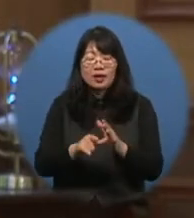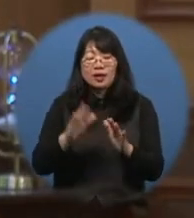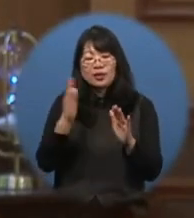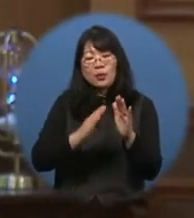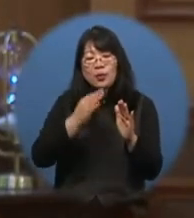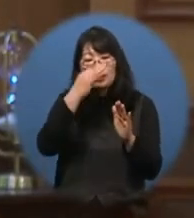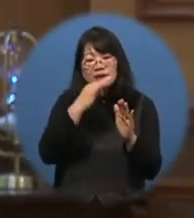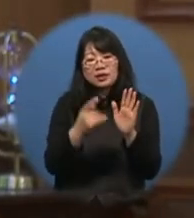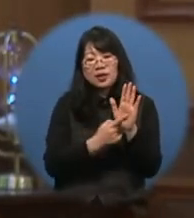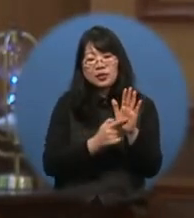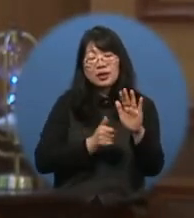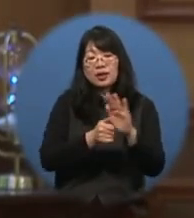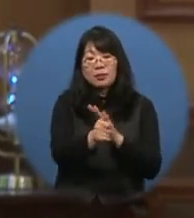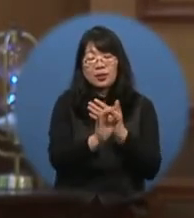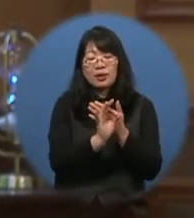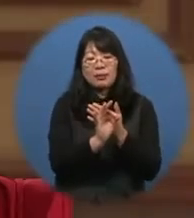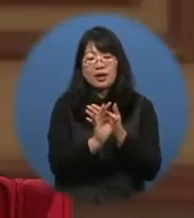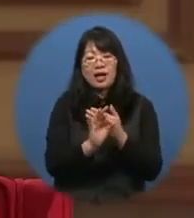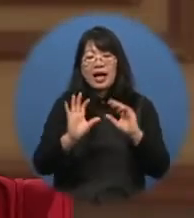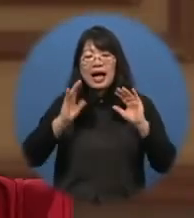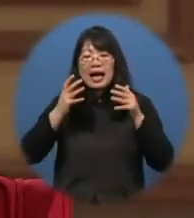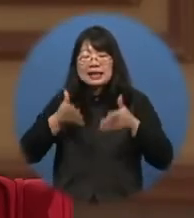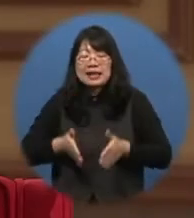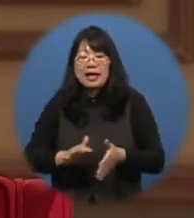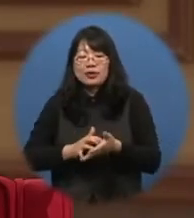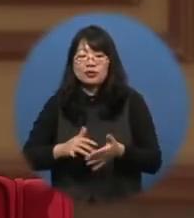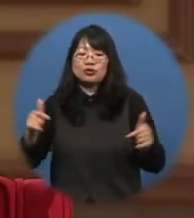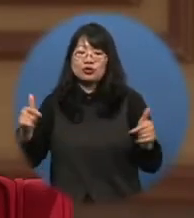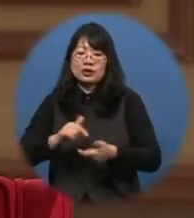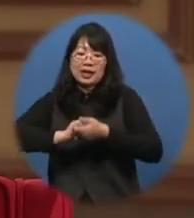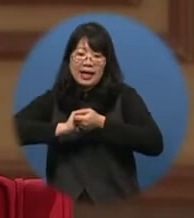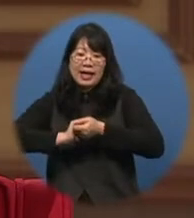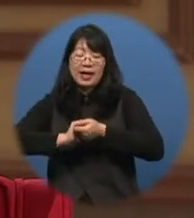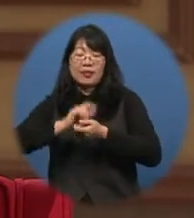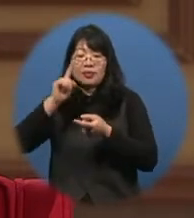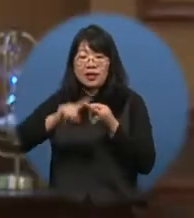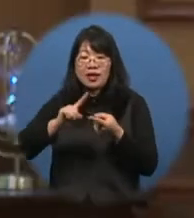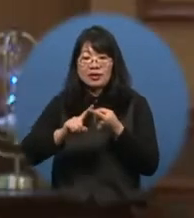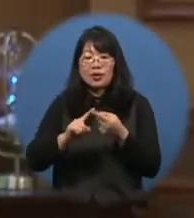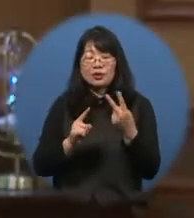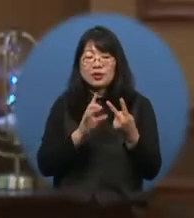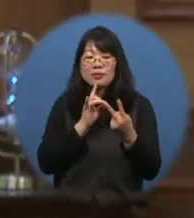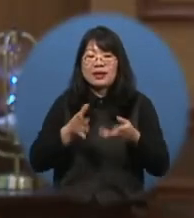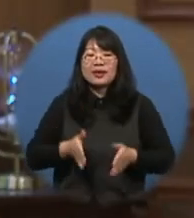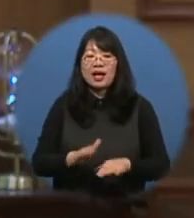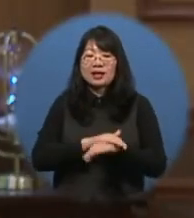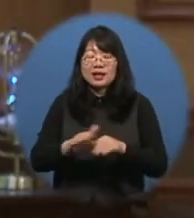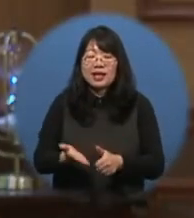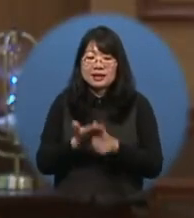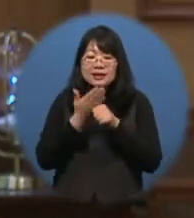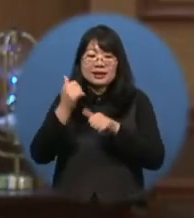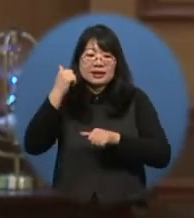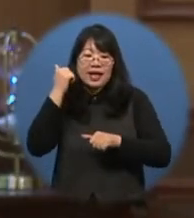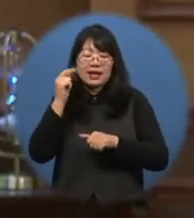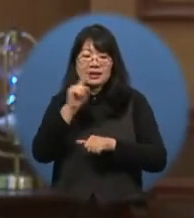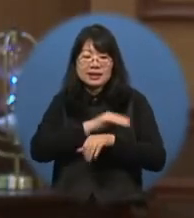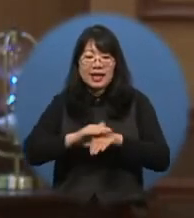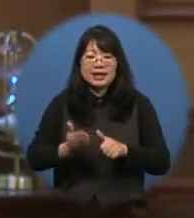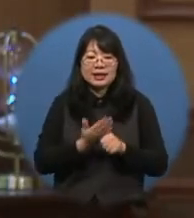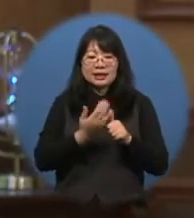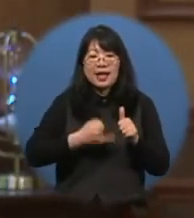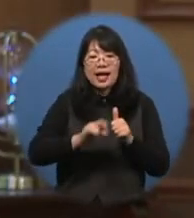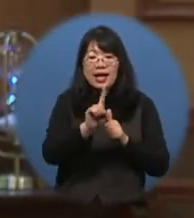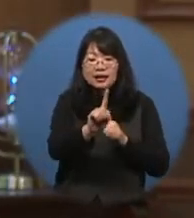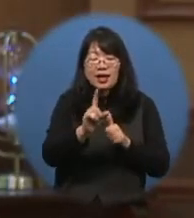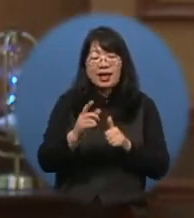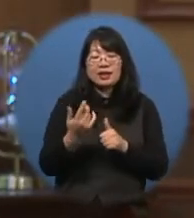공익광고의 대표하면 아마 산아제한을 위한 네, 네, 그렇습니다. 뭐 둘만 낳아 잘 기르자, 뭐 잘 기른 딸 하나, 열아들 안